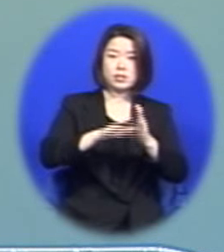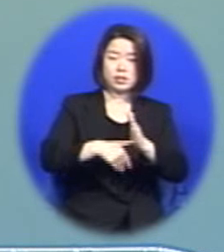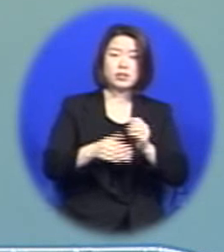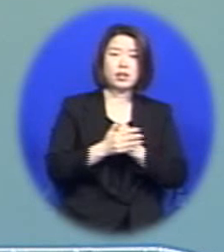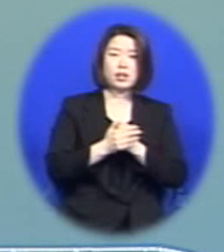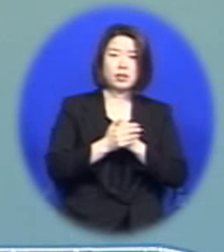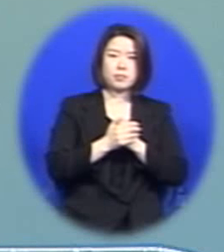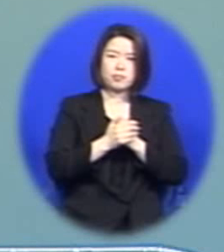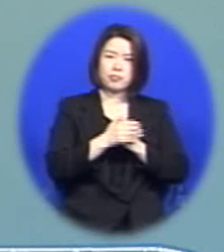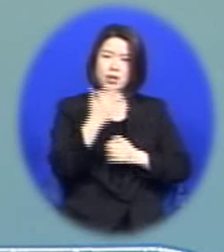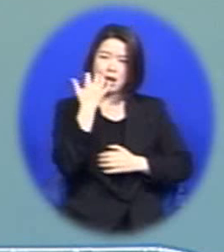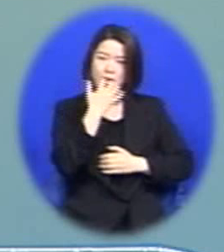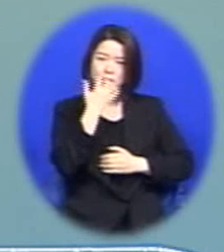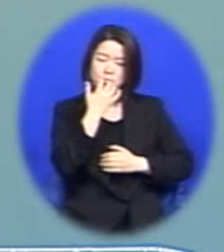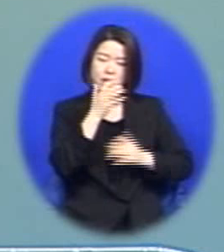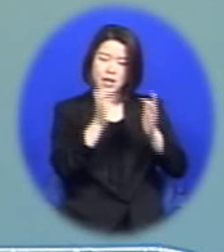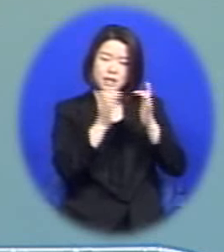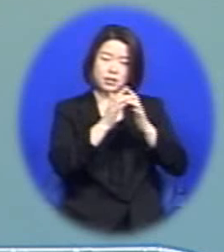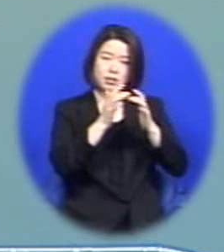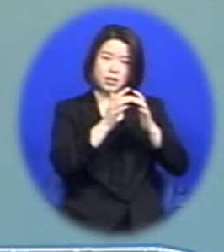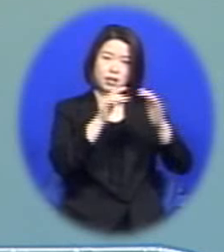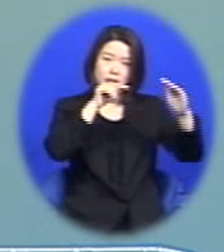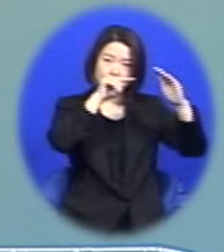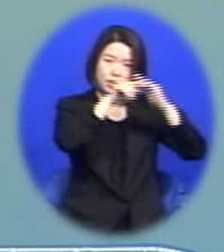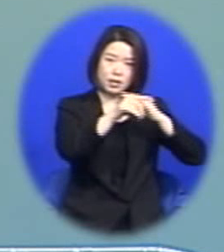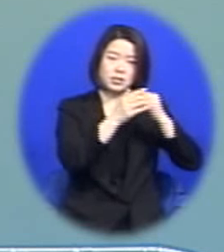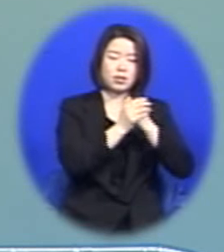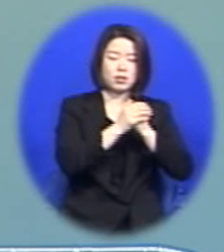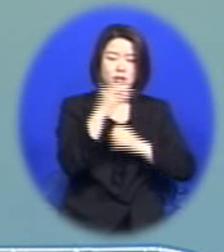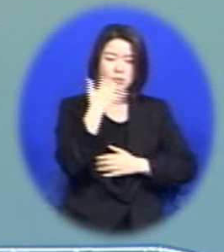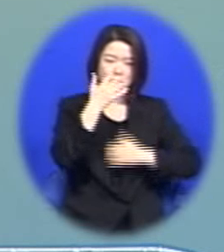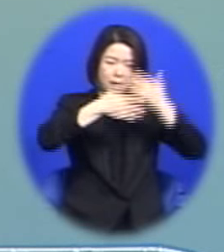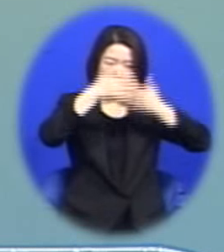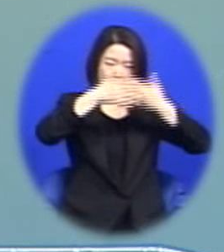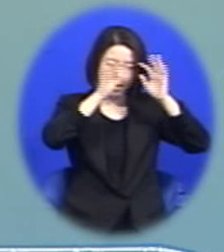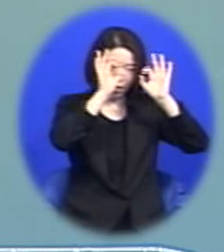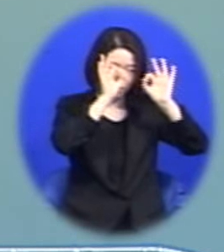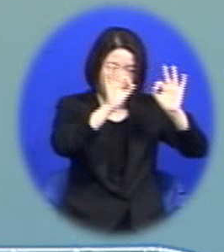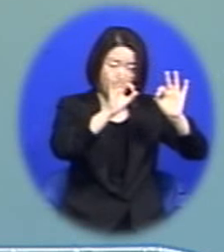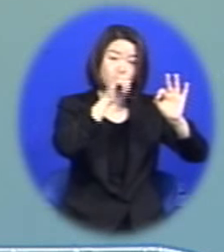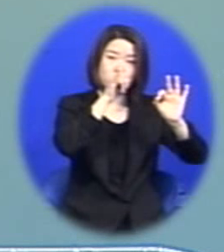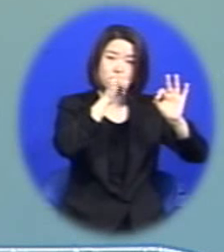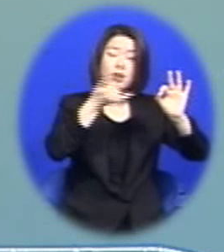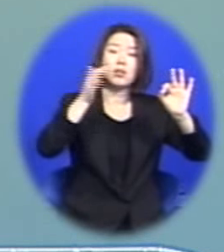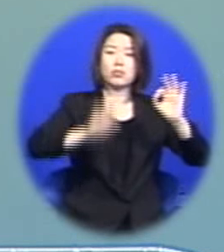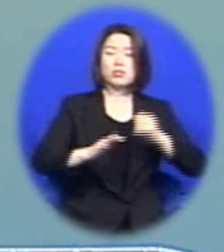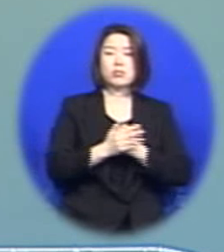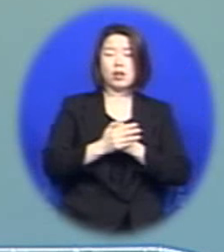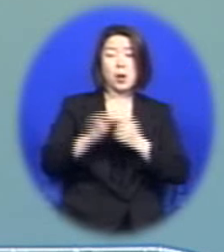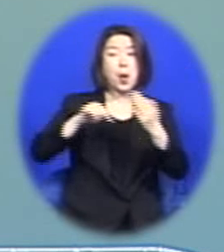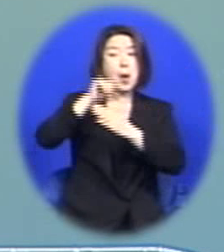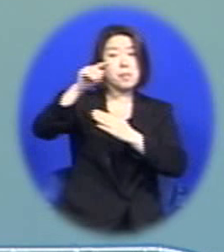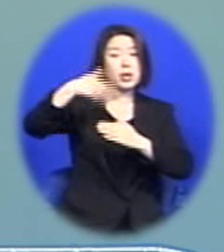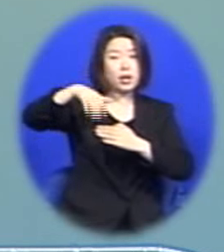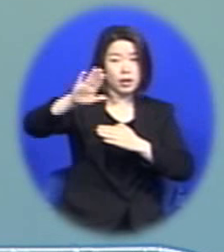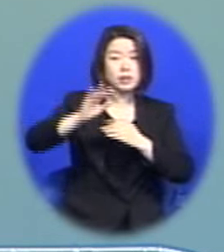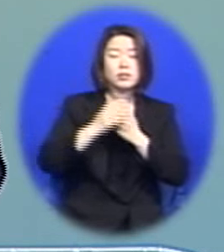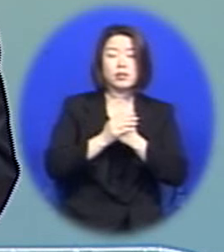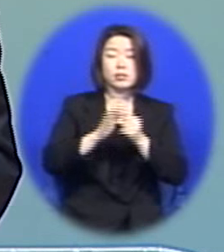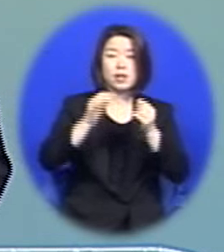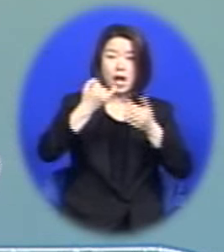음란 사이트에 들어가서 음란 영상물을 보고 있었다면 그런데 외출했다 는 아내와